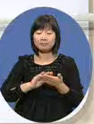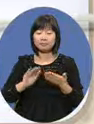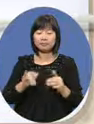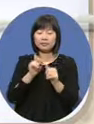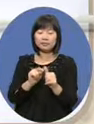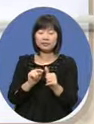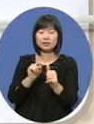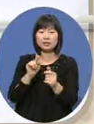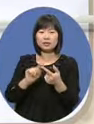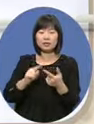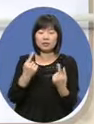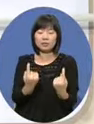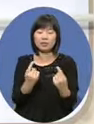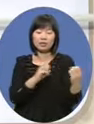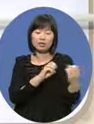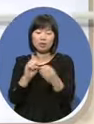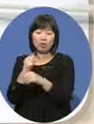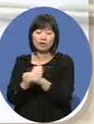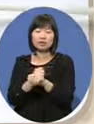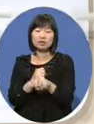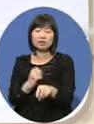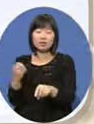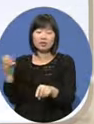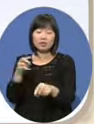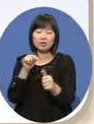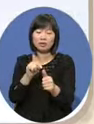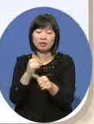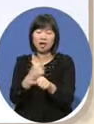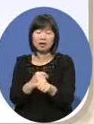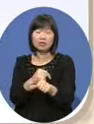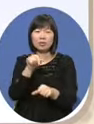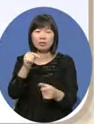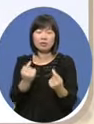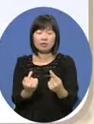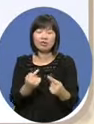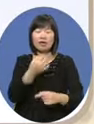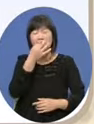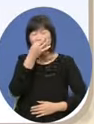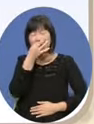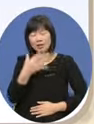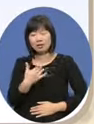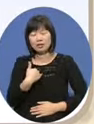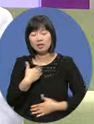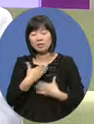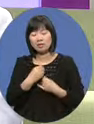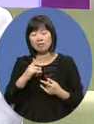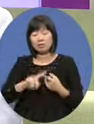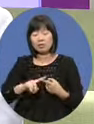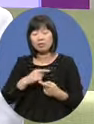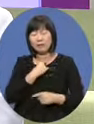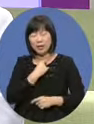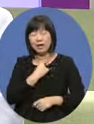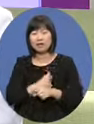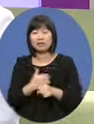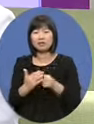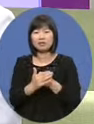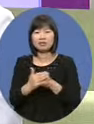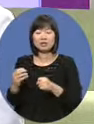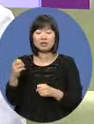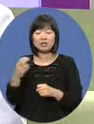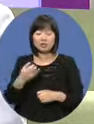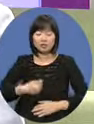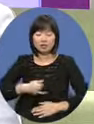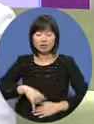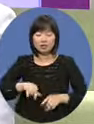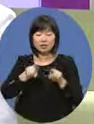명령이나 지시보다는 이제 대화를 아까 말씀드렸지만 자꾸 명령하고 지시하면요 힘들어. 나 편한 대로 갈래. 이렇게 되기 때문에 자꾸 이제